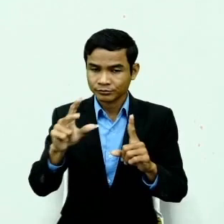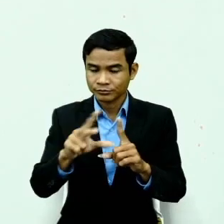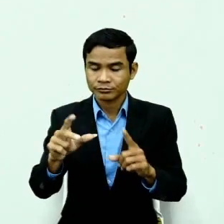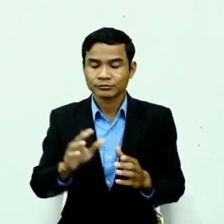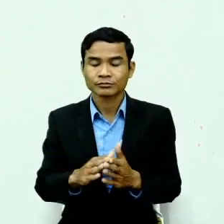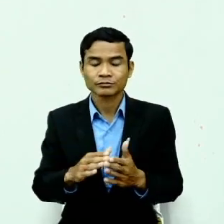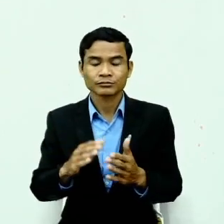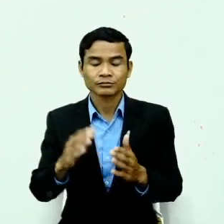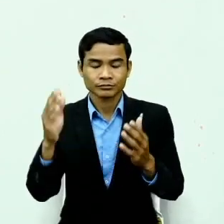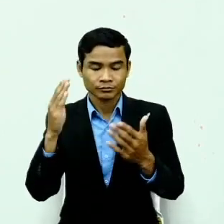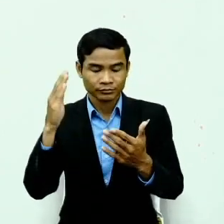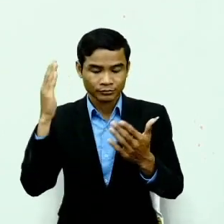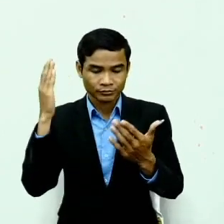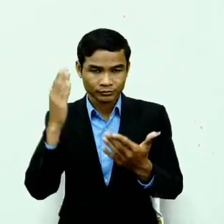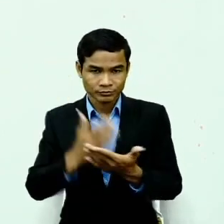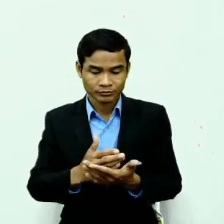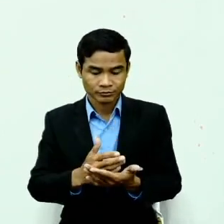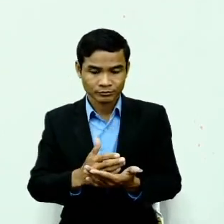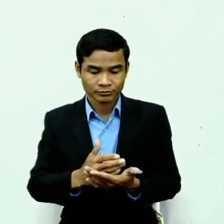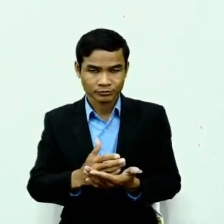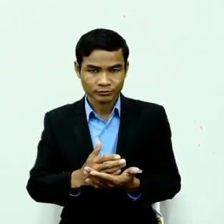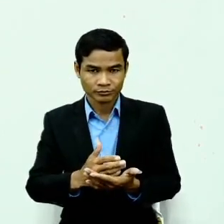cầm chát sắt là ật